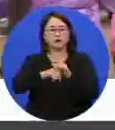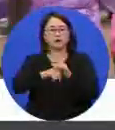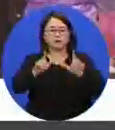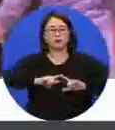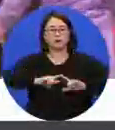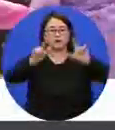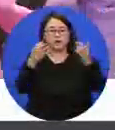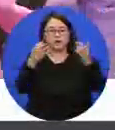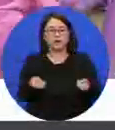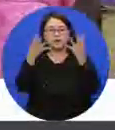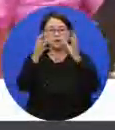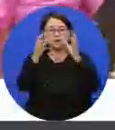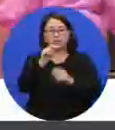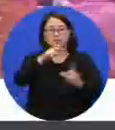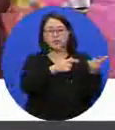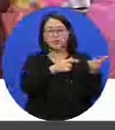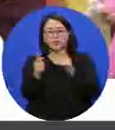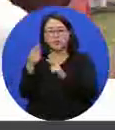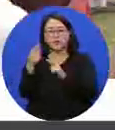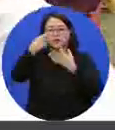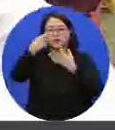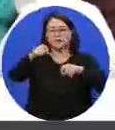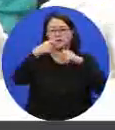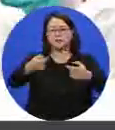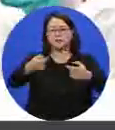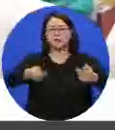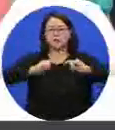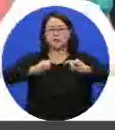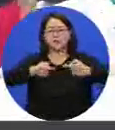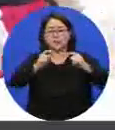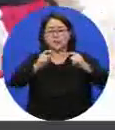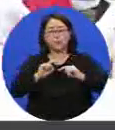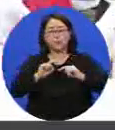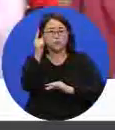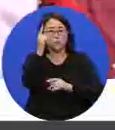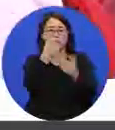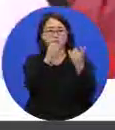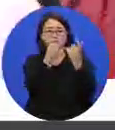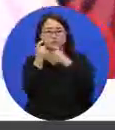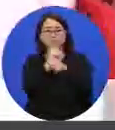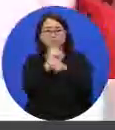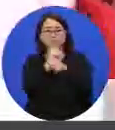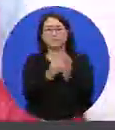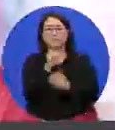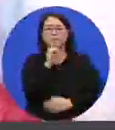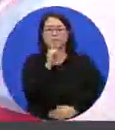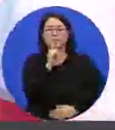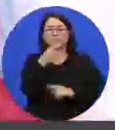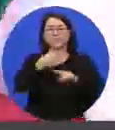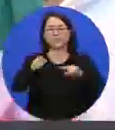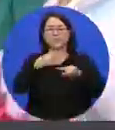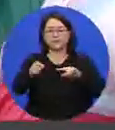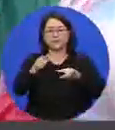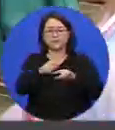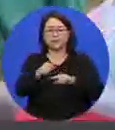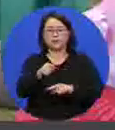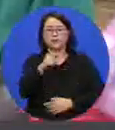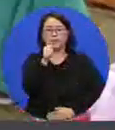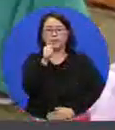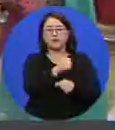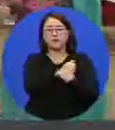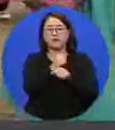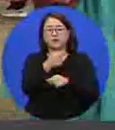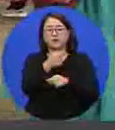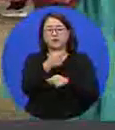답성놀이와 강강술래의 비중을 늘려 주민 참여도를 높였다고 호평했습니다. 진남표 모양성 보존 회장은